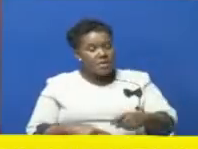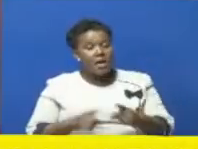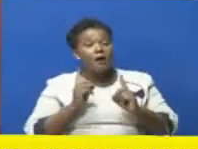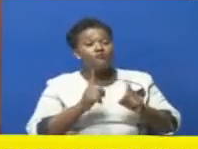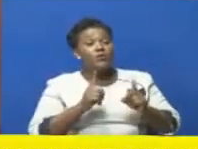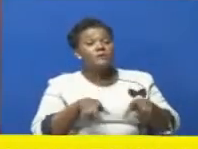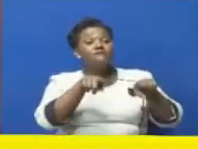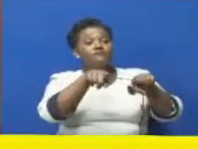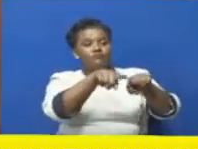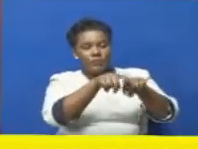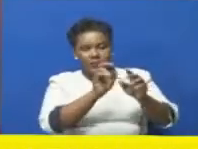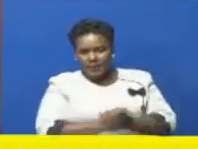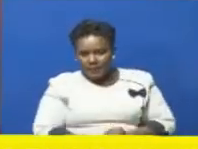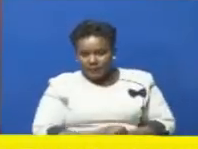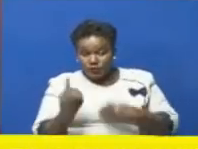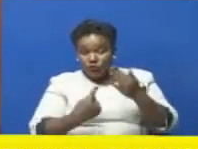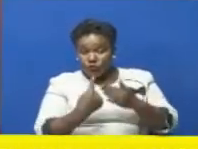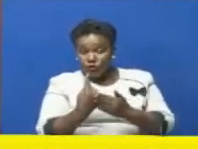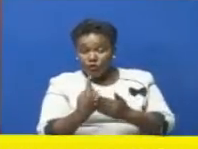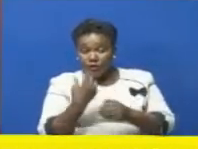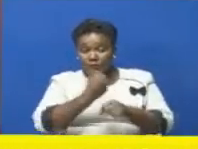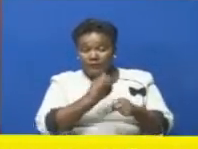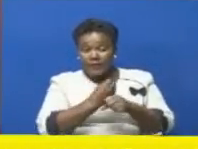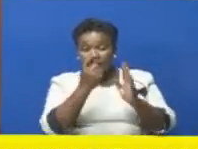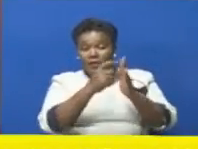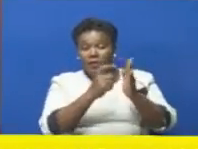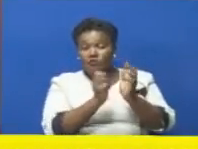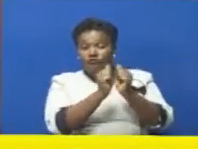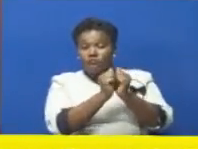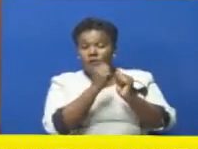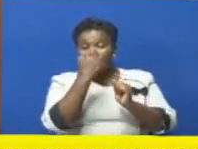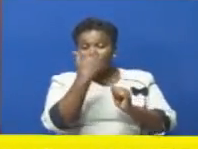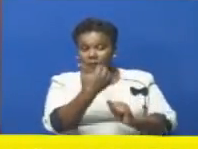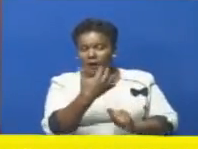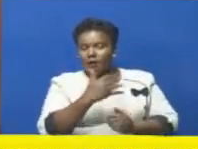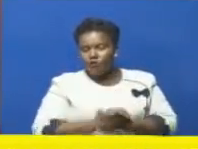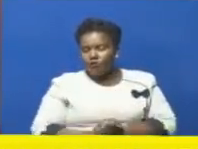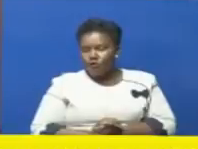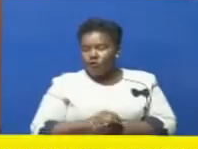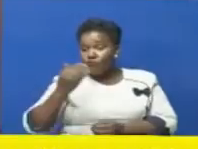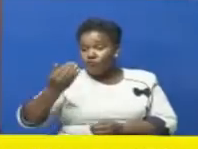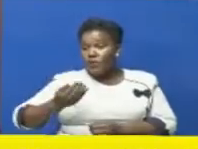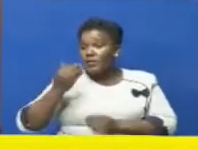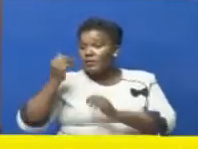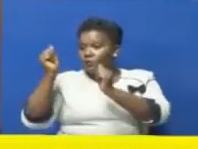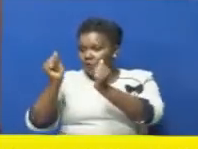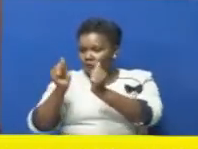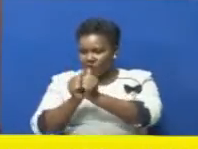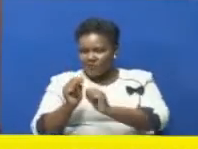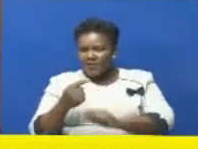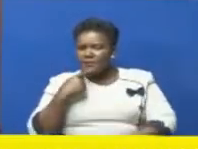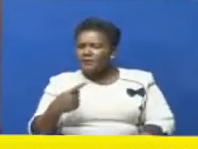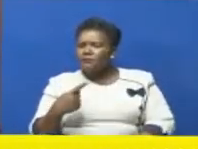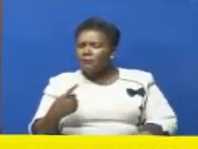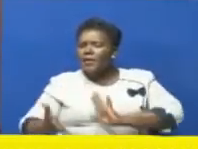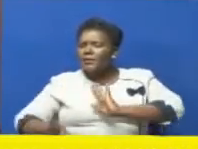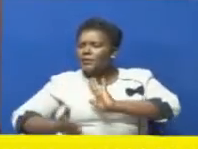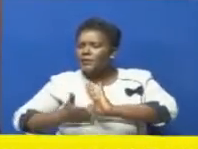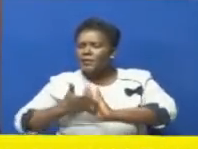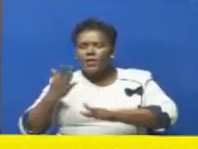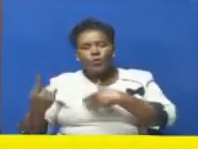Oktoba 15 mwaka huu, kamanda wa jeshi la polisi mkoani Morogoro Fortunatus Muslim amesema bado chanzo cha tukio